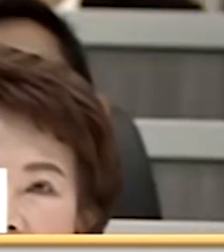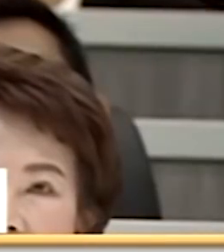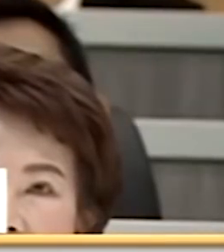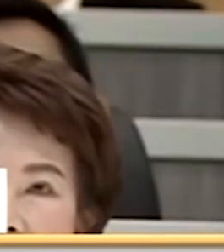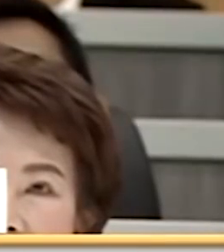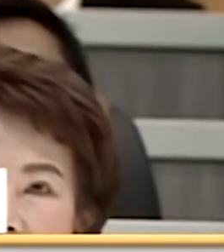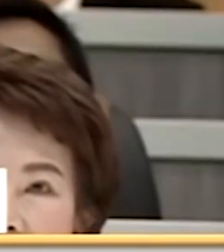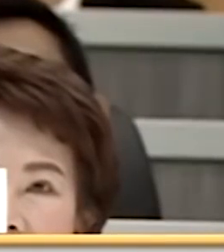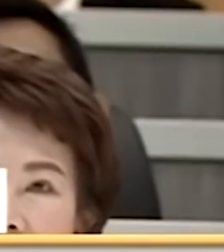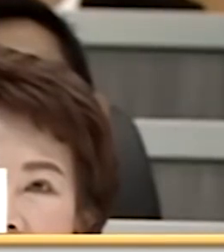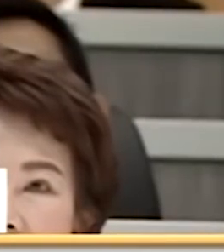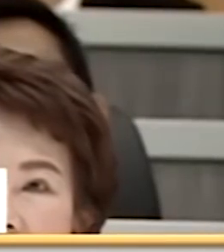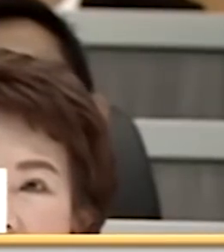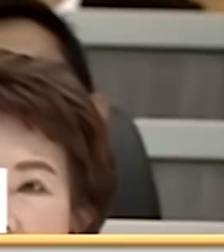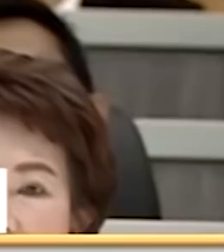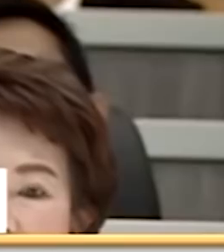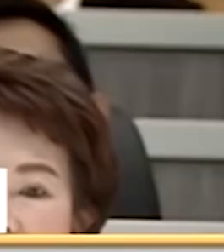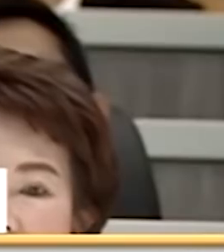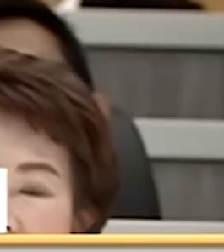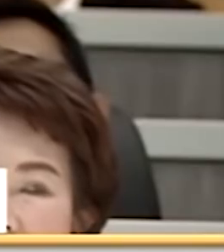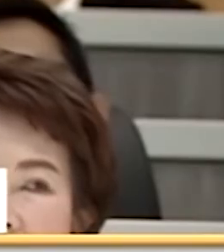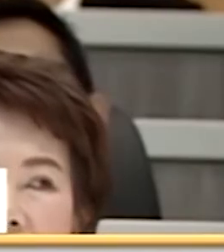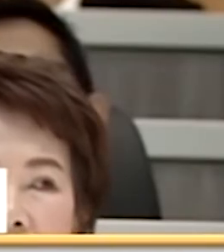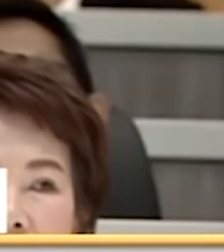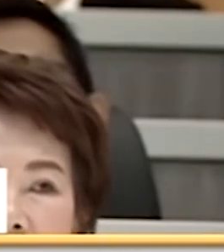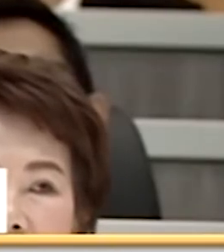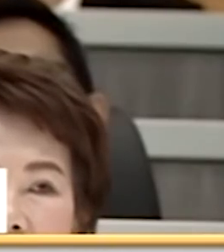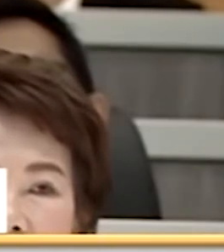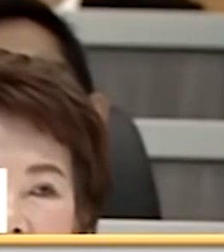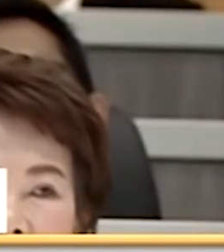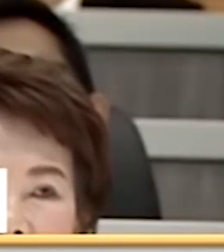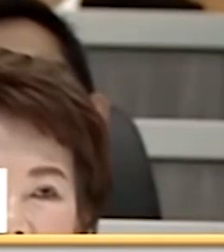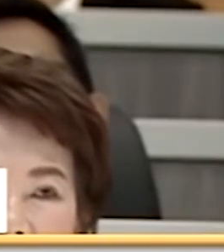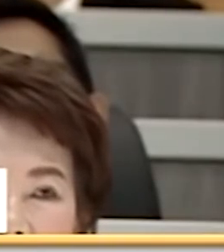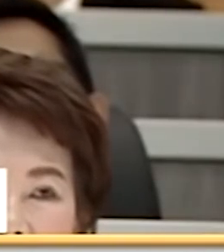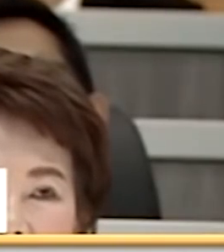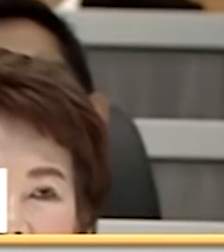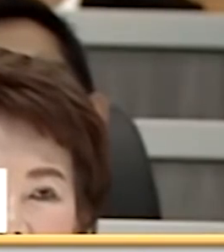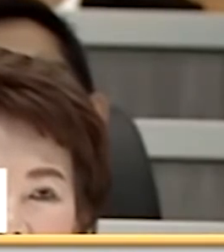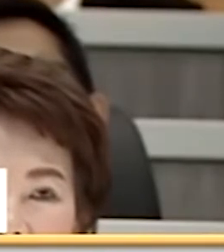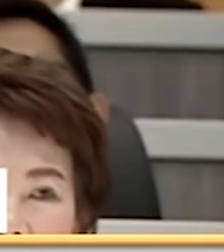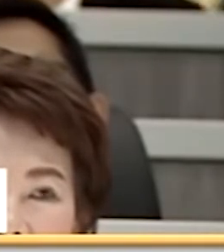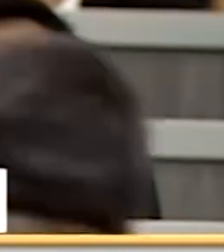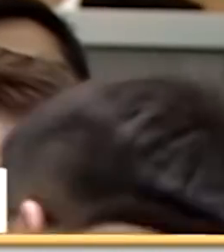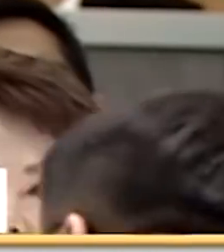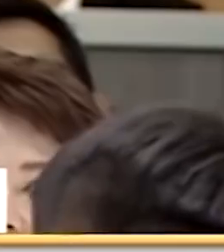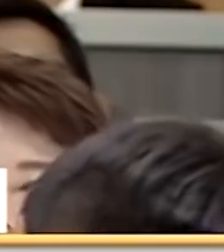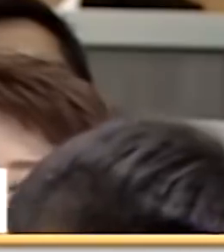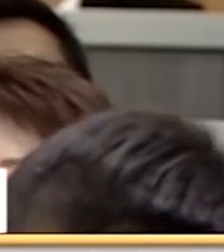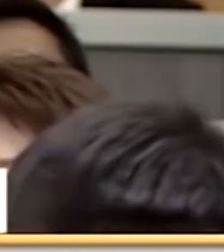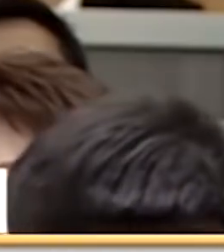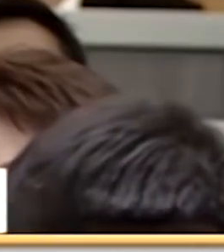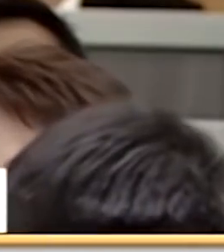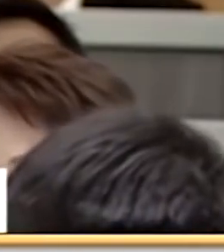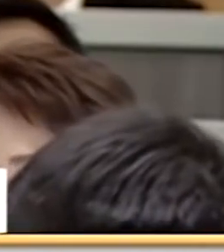นี้ก็มีประเด็นปัญหาว่าเป็นพระราชกำหนดที่เข้าเงื่อนไขตามมาตรา172หรือไม่ฉบับ